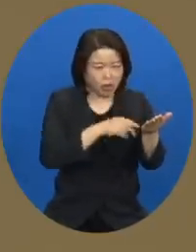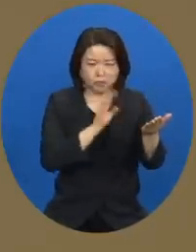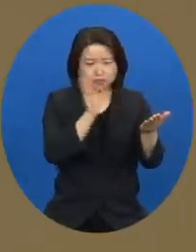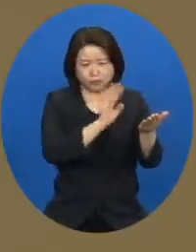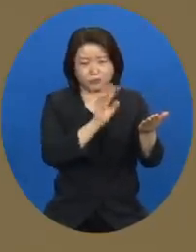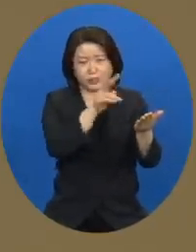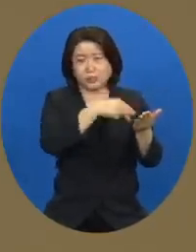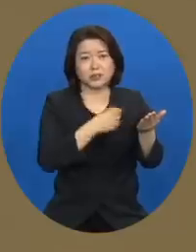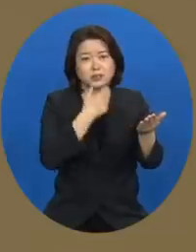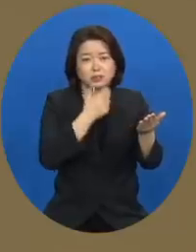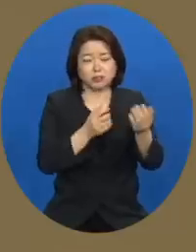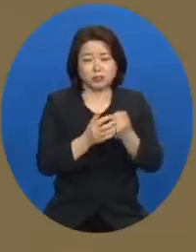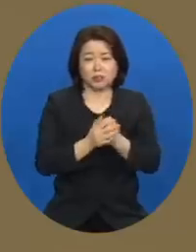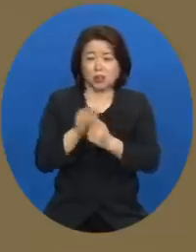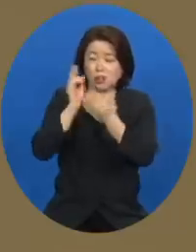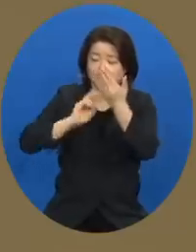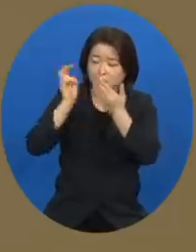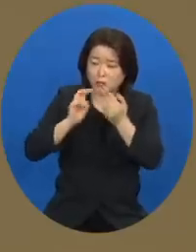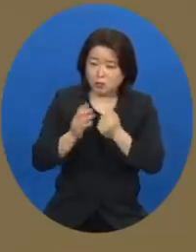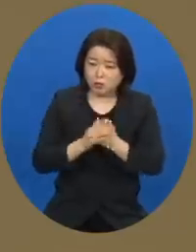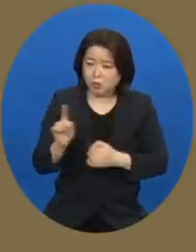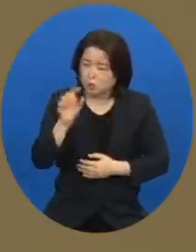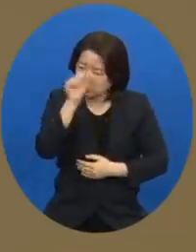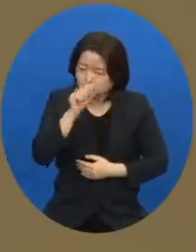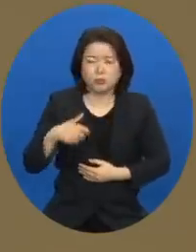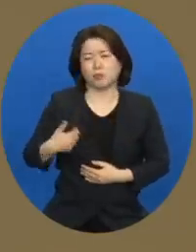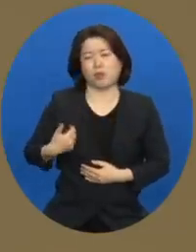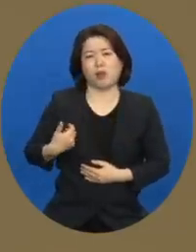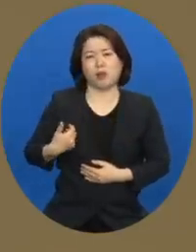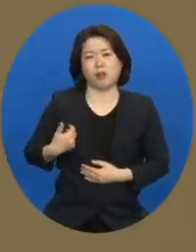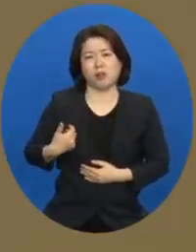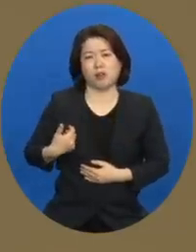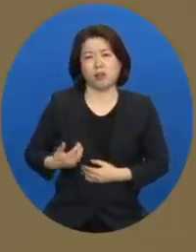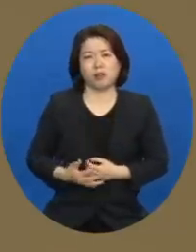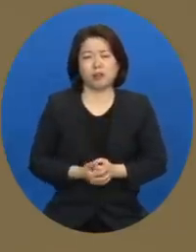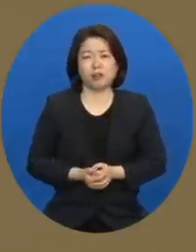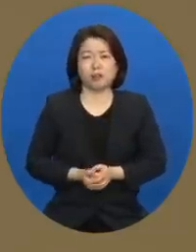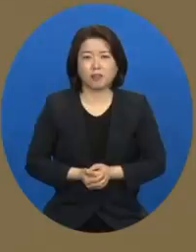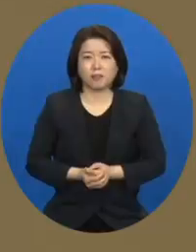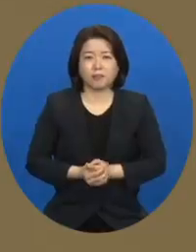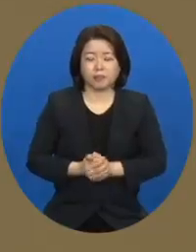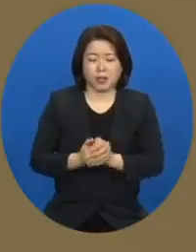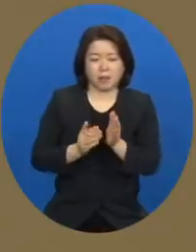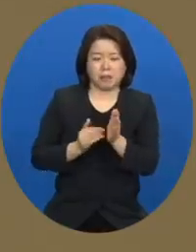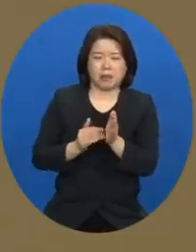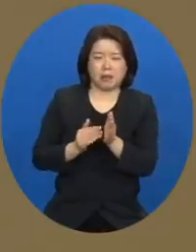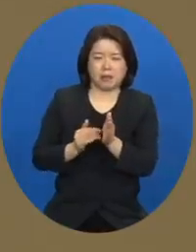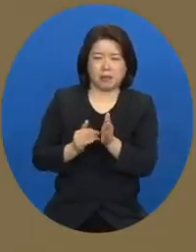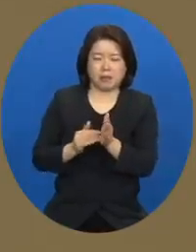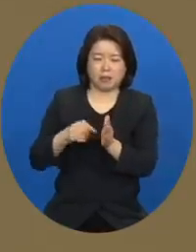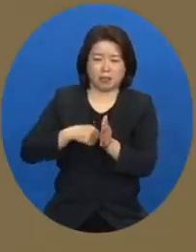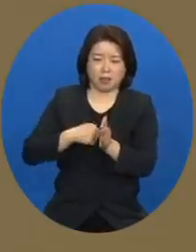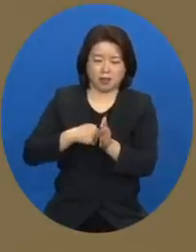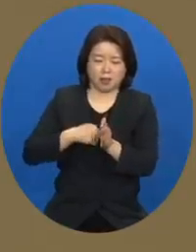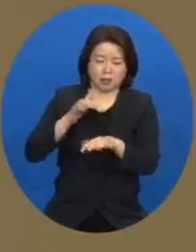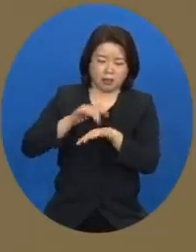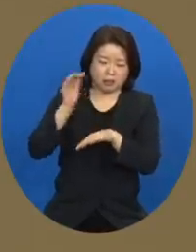찬송, 그게 뭐가 그렇게 좋은지도 모르겠고 은밀한 죄, 습관적인